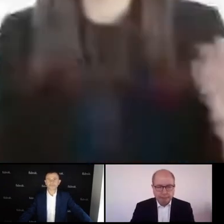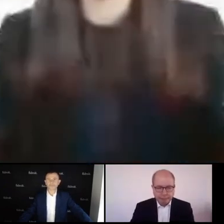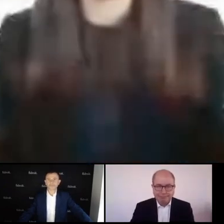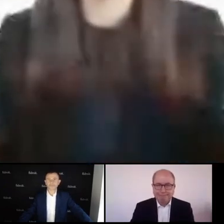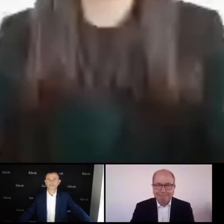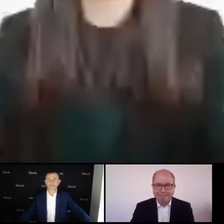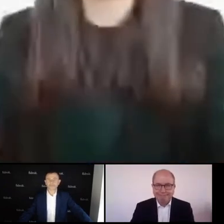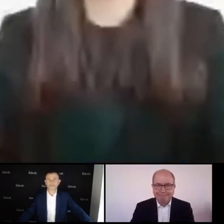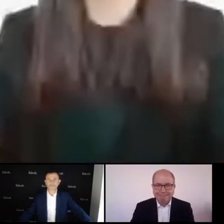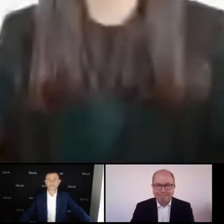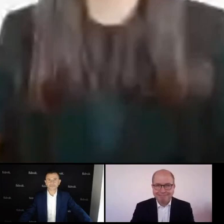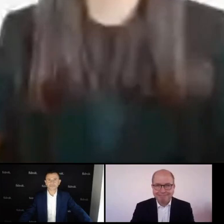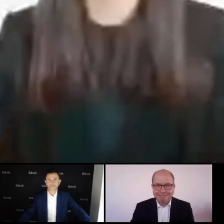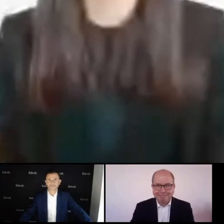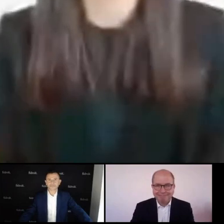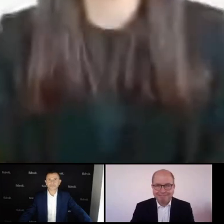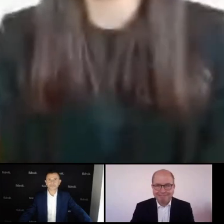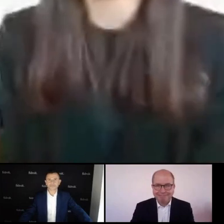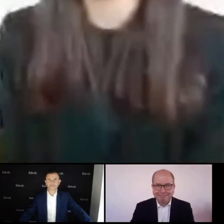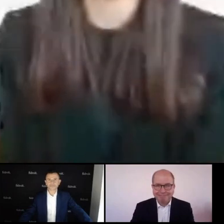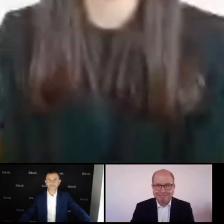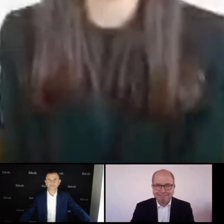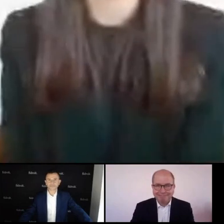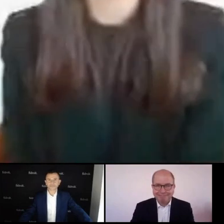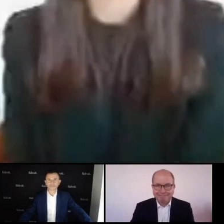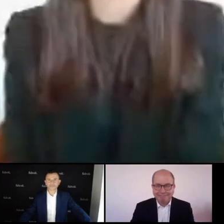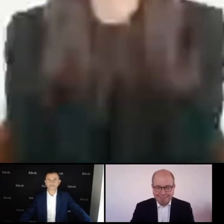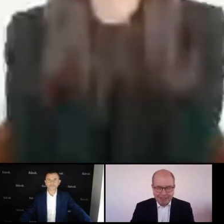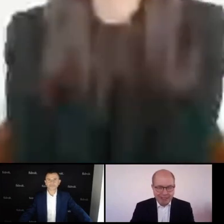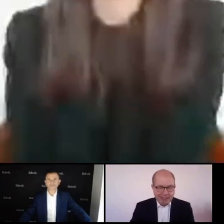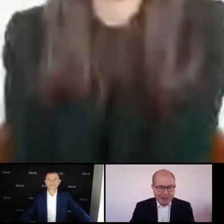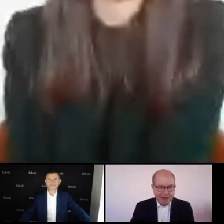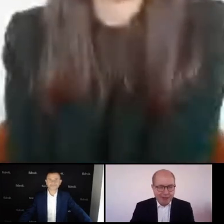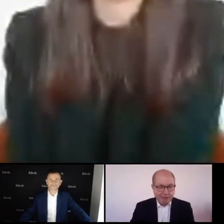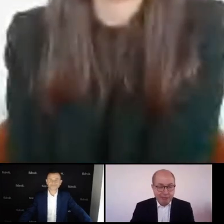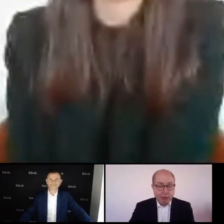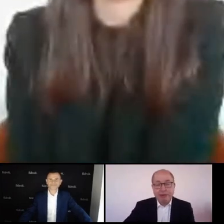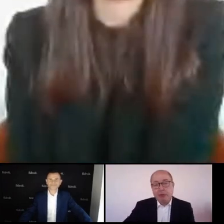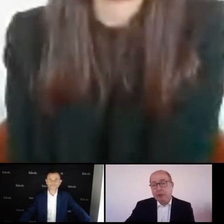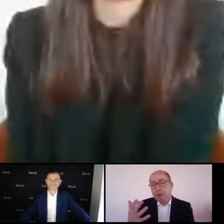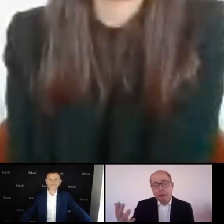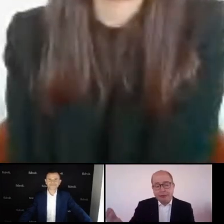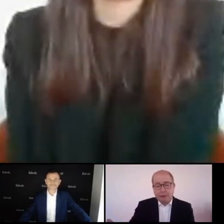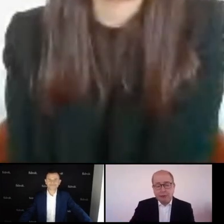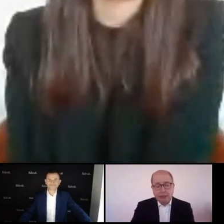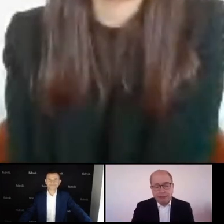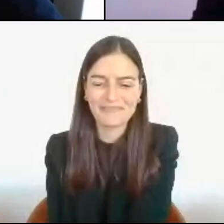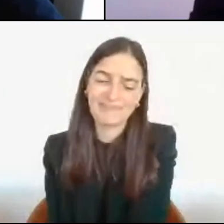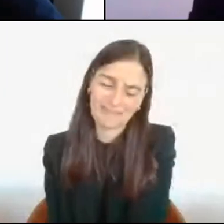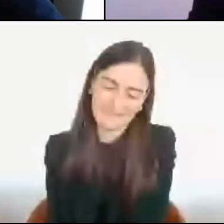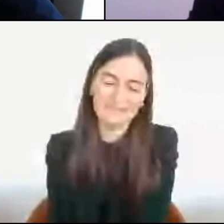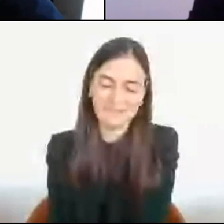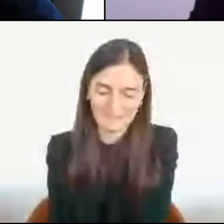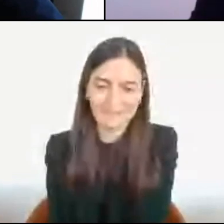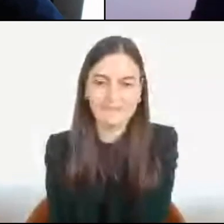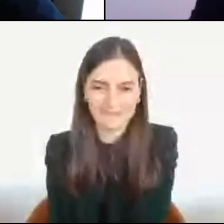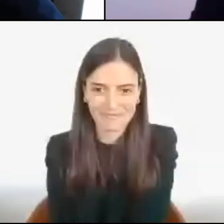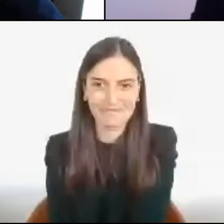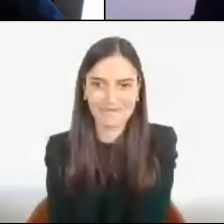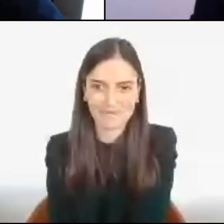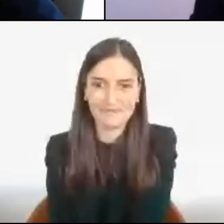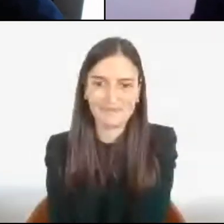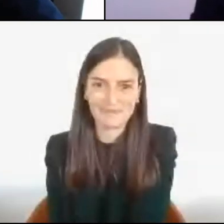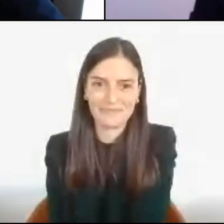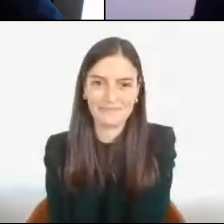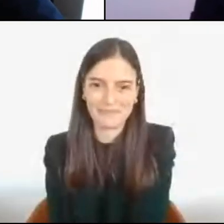Donc, si je peux faire les deux, nous vous conseillons de faire les deux. Merci Olivia. Bon, il y avait encore beaucoup de questions, hein, certaines plus personnelles d'ailleurs. Alors,